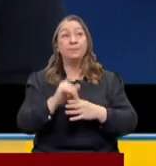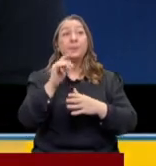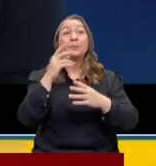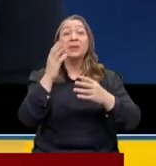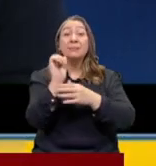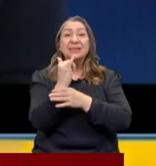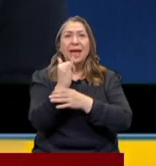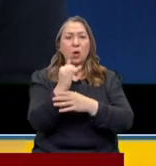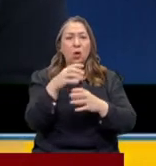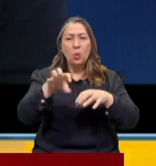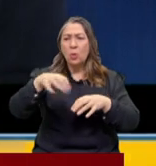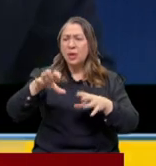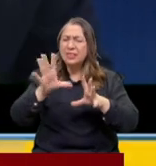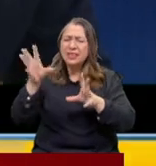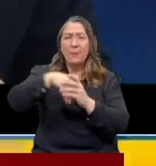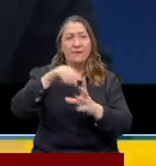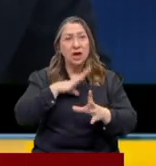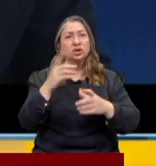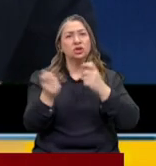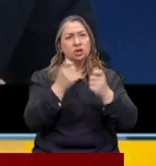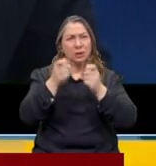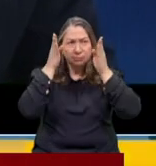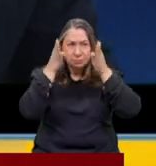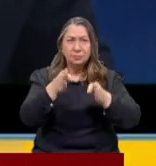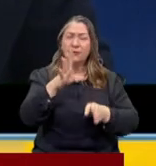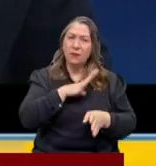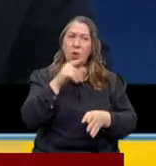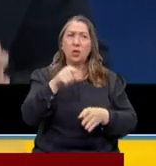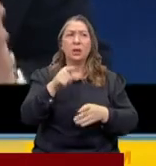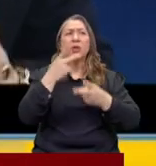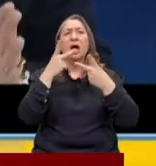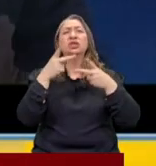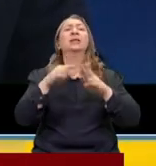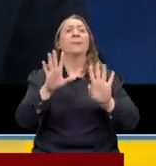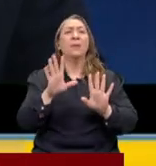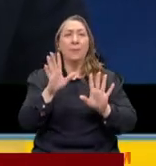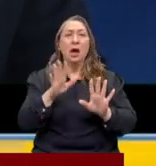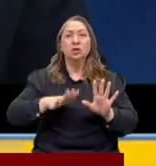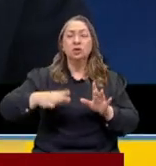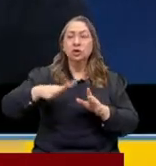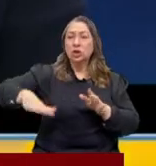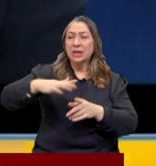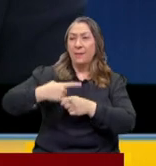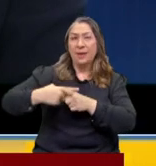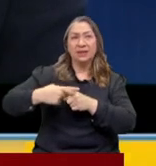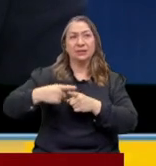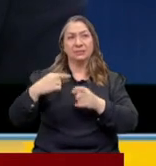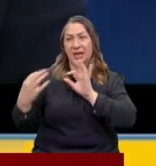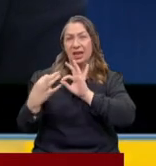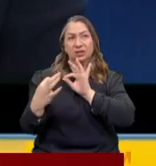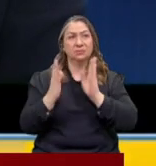gruplarının tamamı vardır. Başka şeyler de var. Çalışmamızda onlar da var. Onları burada açıklamayayım ama sosyal paydaşlarımızla bu yılın